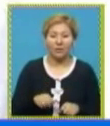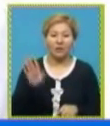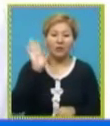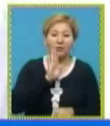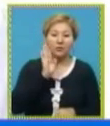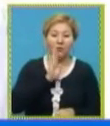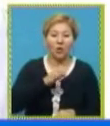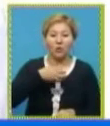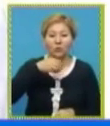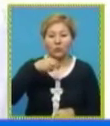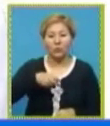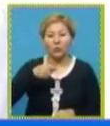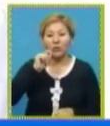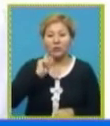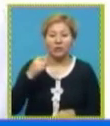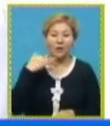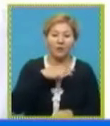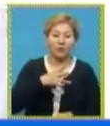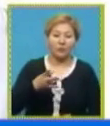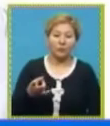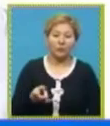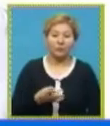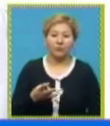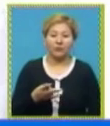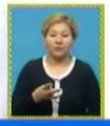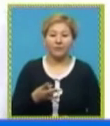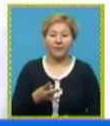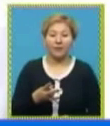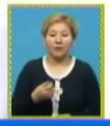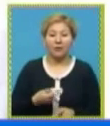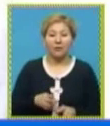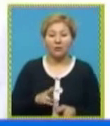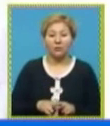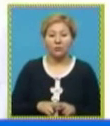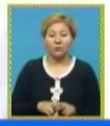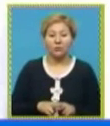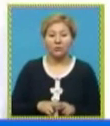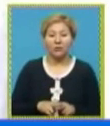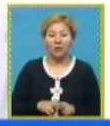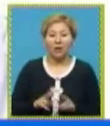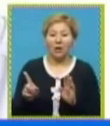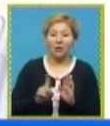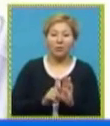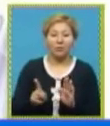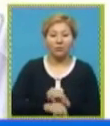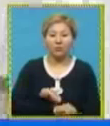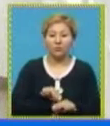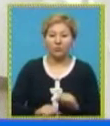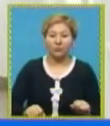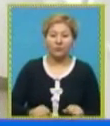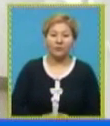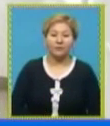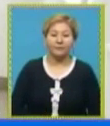ішіп, обязательно жаңағы төсектік режим сақталу керек. Аяқта өткізуге болмайды тымауды.